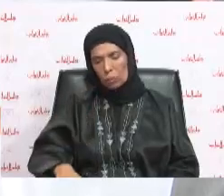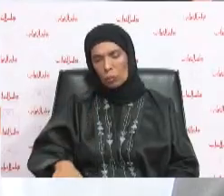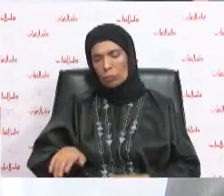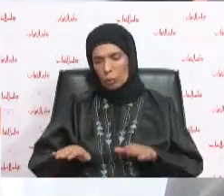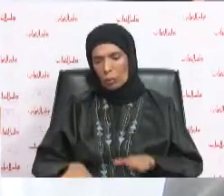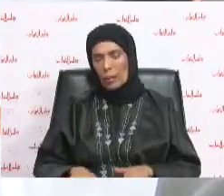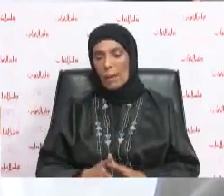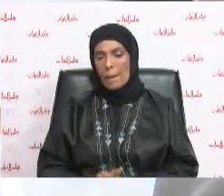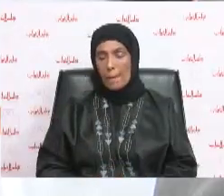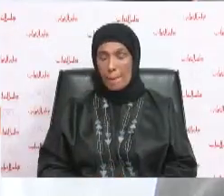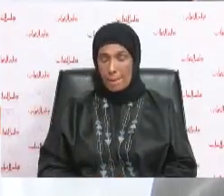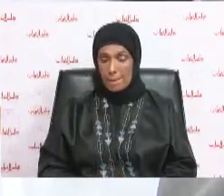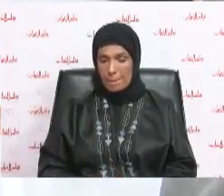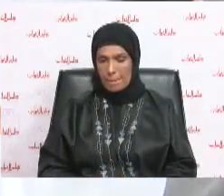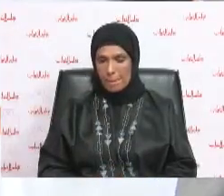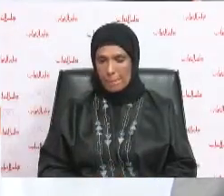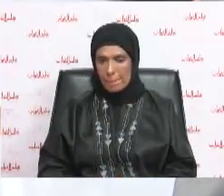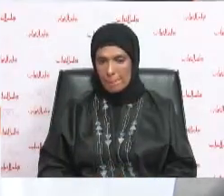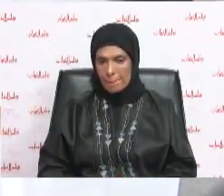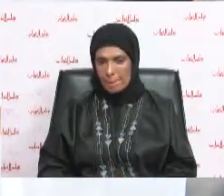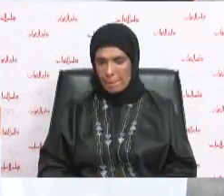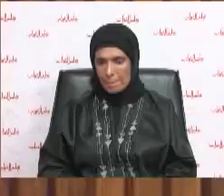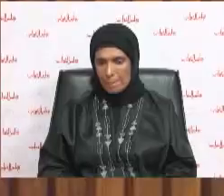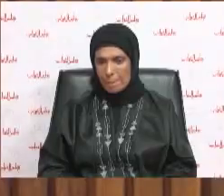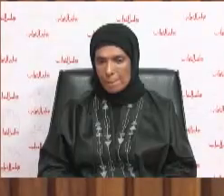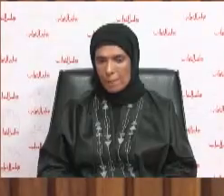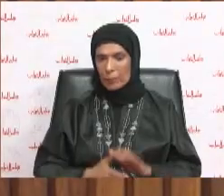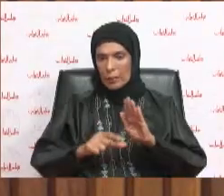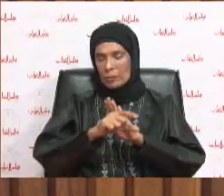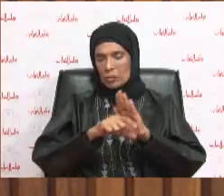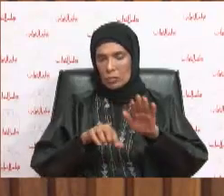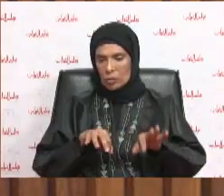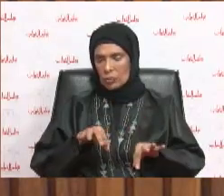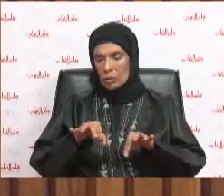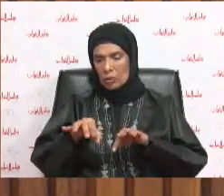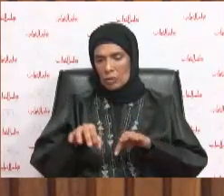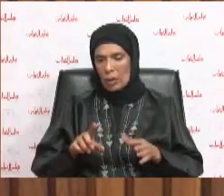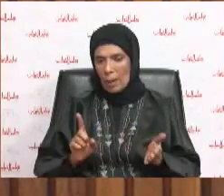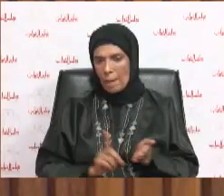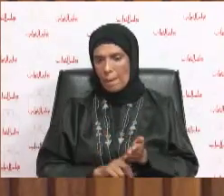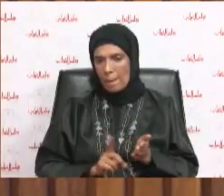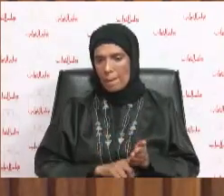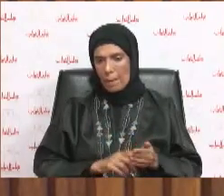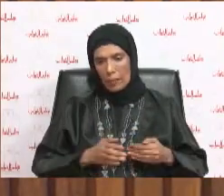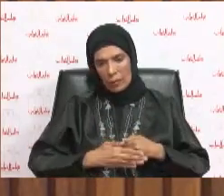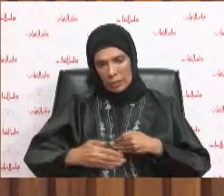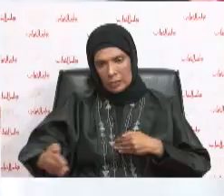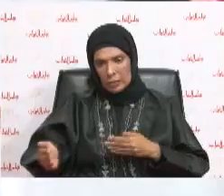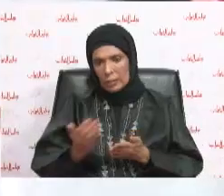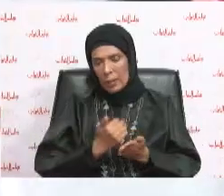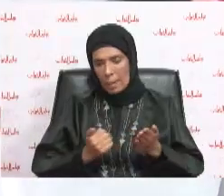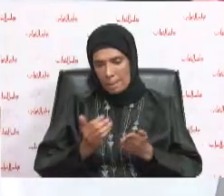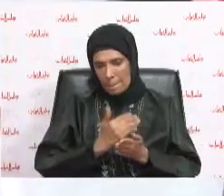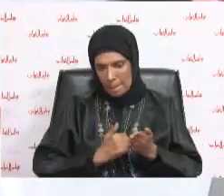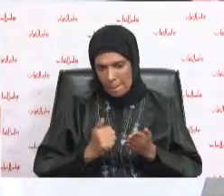كنت أقول أنه مواضيع السياسية يجب أن تفصل عن الاقتصاد. الاقتصاد